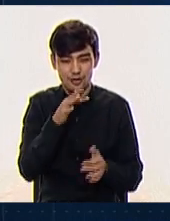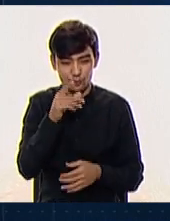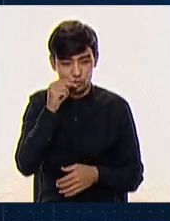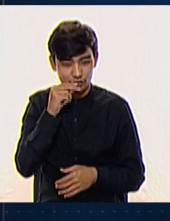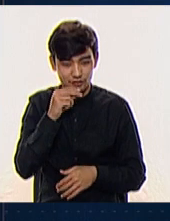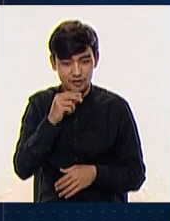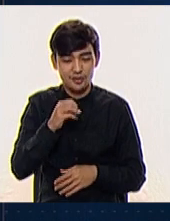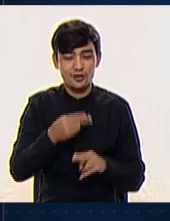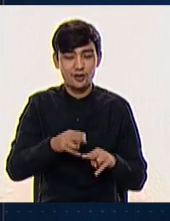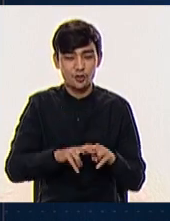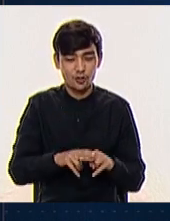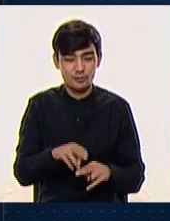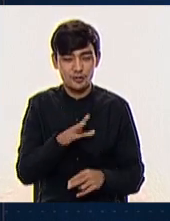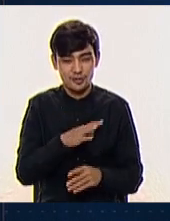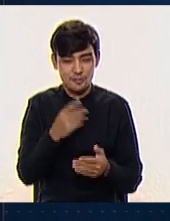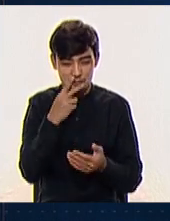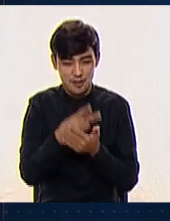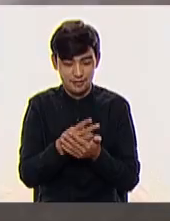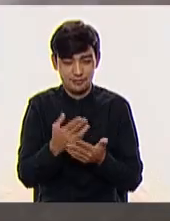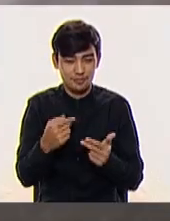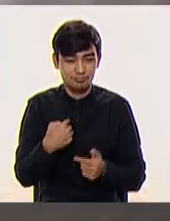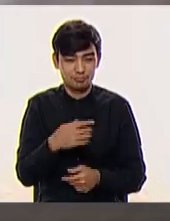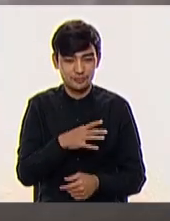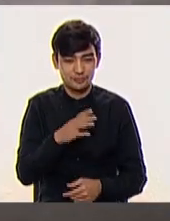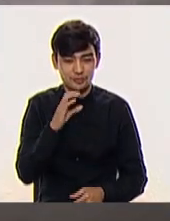мужчина, который дал признательные показания.